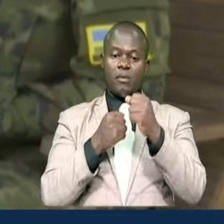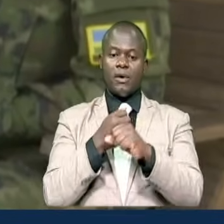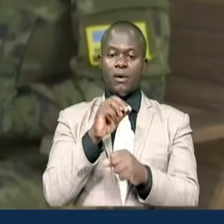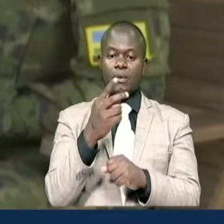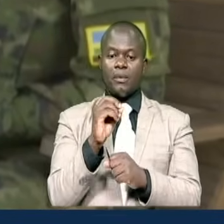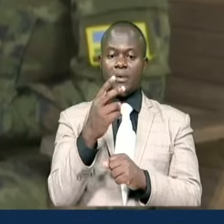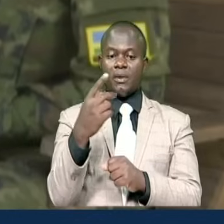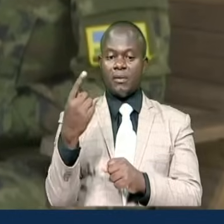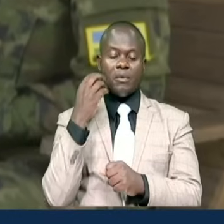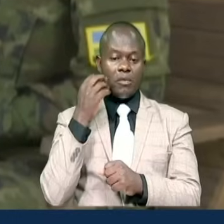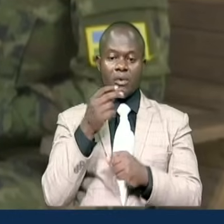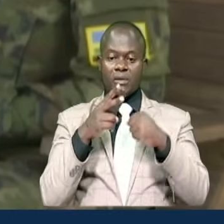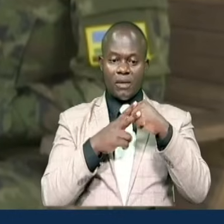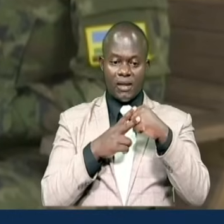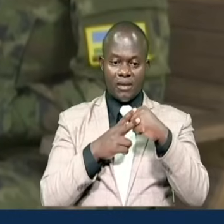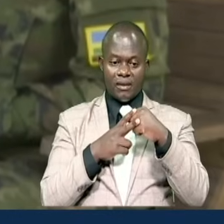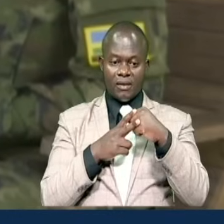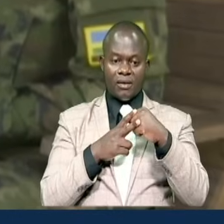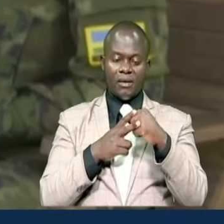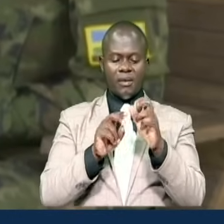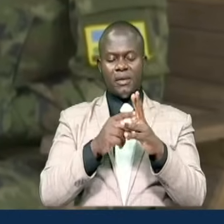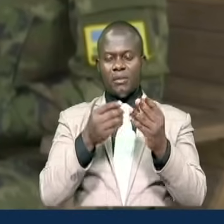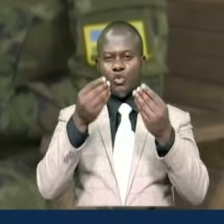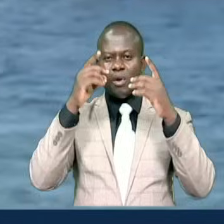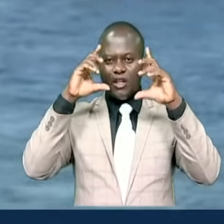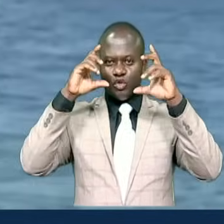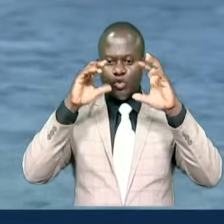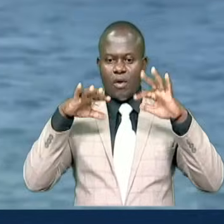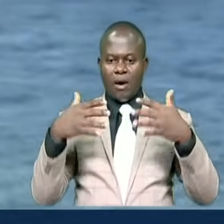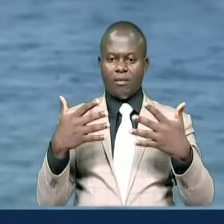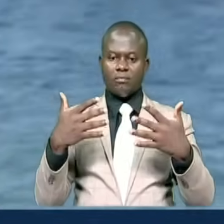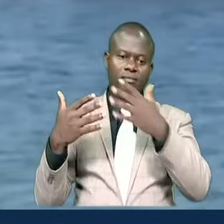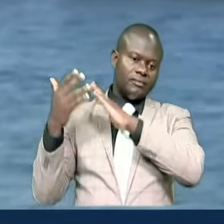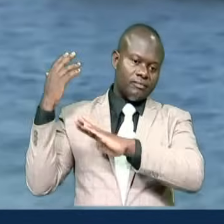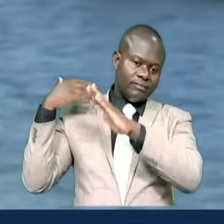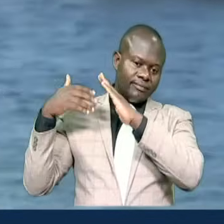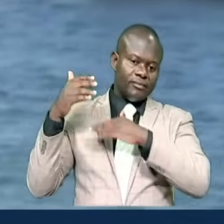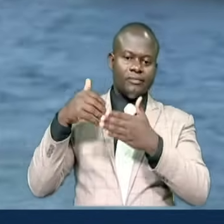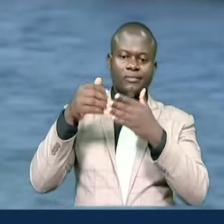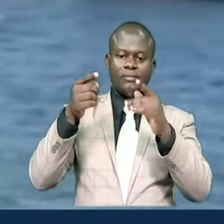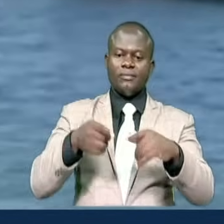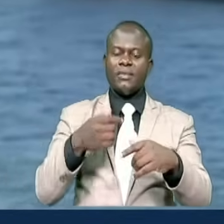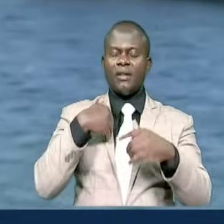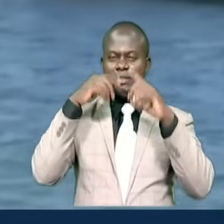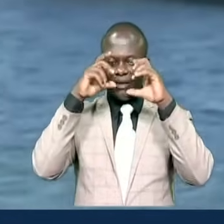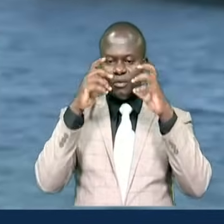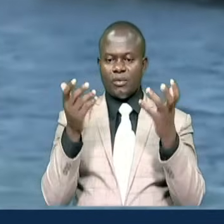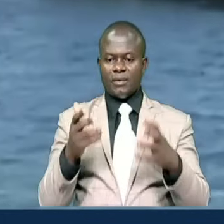w'2021 mu kwezi kwa karindwi. Mwatangira muduha ishusho y'uko byari bimeze icyo gihe, muhagera hari hafite isura